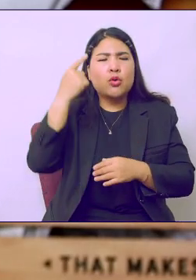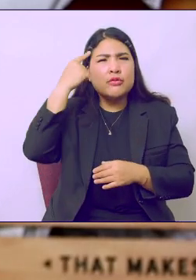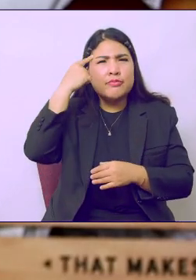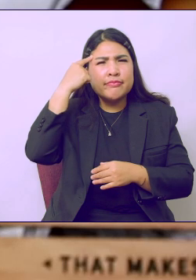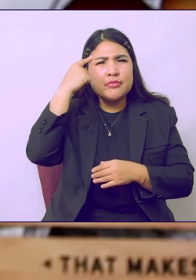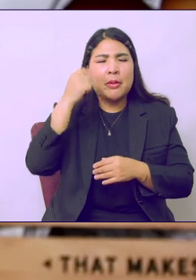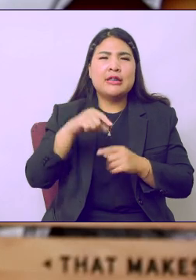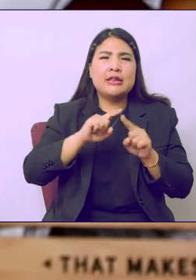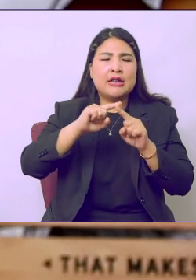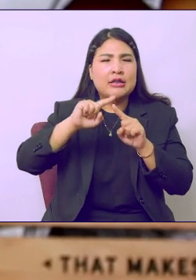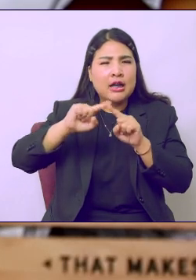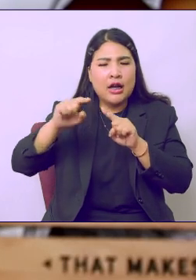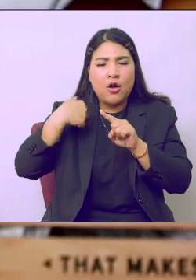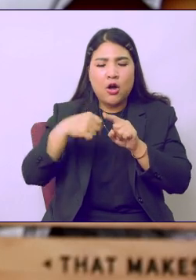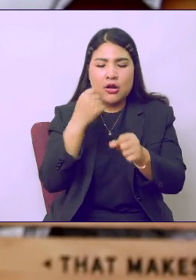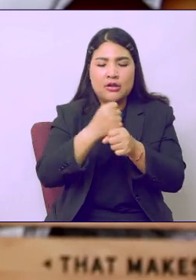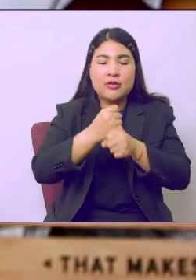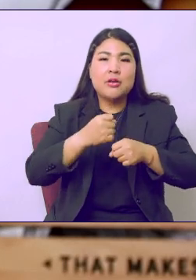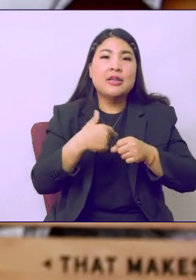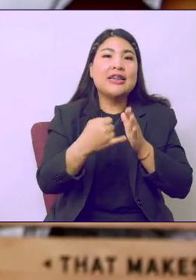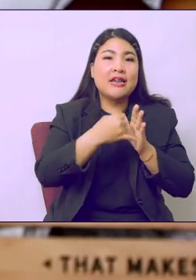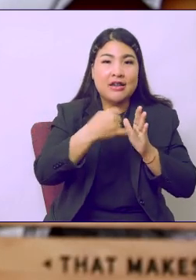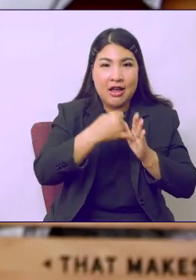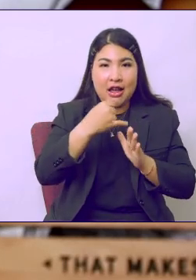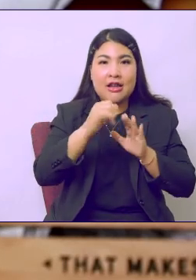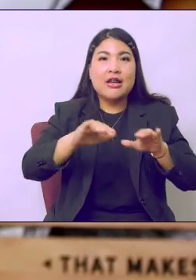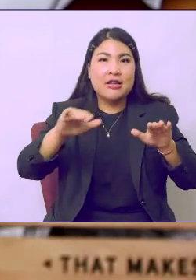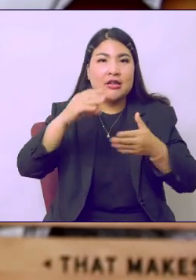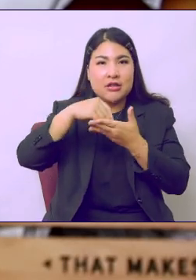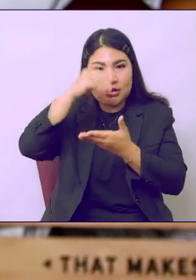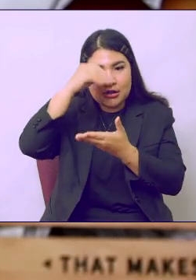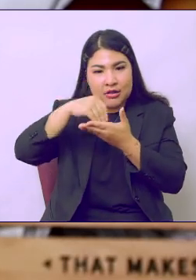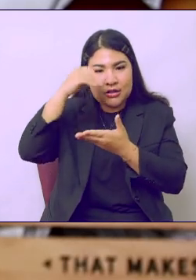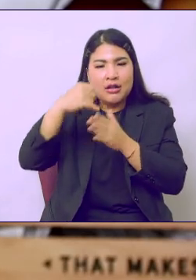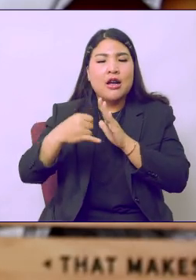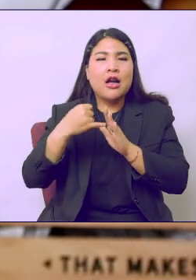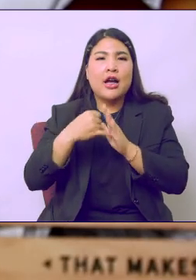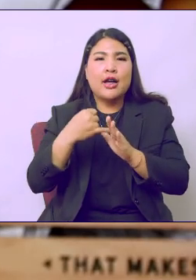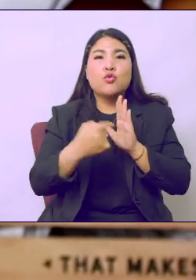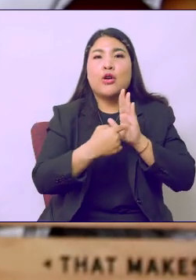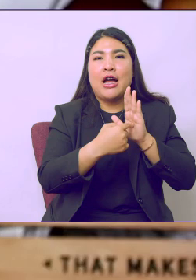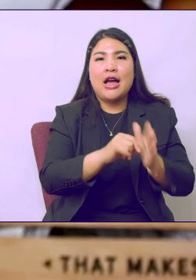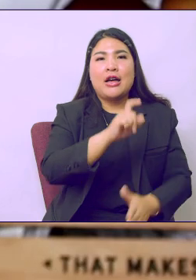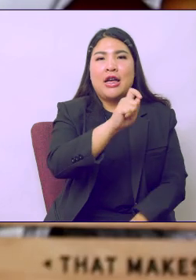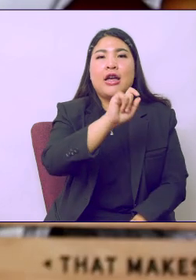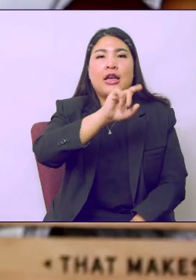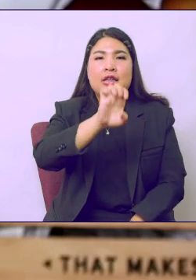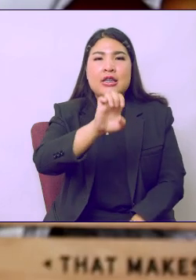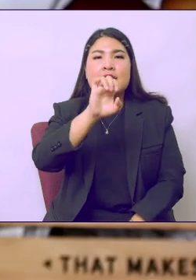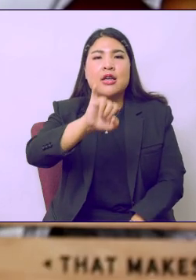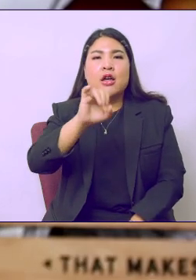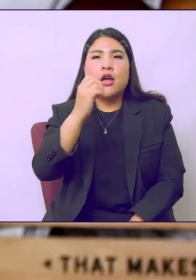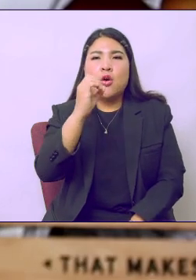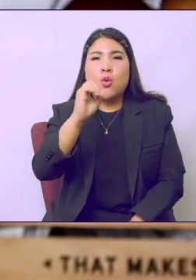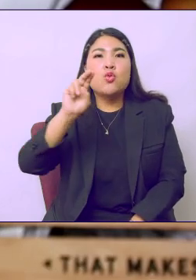อะไรที่ง่ายนะครับให้เด็กเรียนรู้ได้นะครับอย่างเช่นเมื่อกี้ถ้าเป็น aouเนี่ยก็ถือว่าเป็นสมาธิอันนึงแล้วนะ